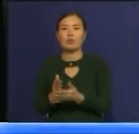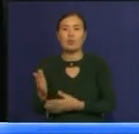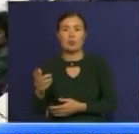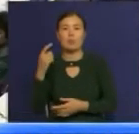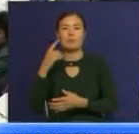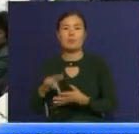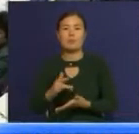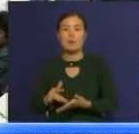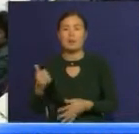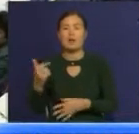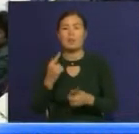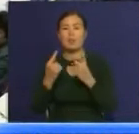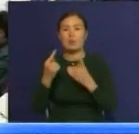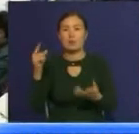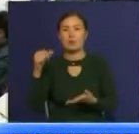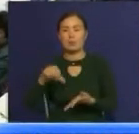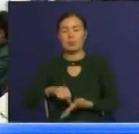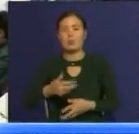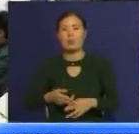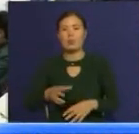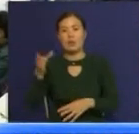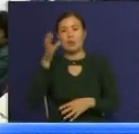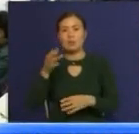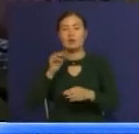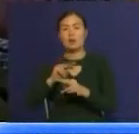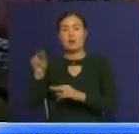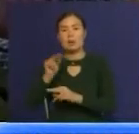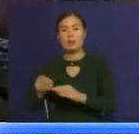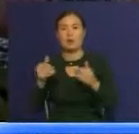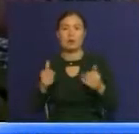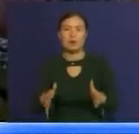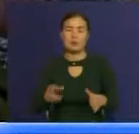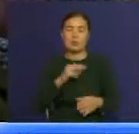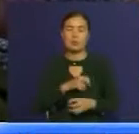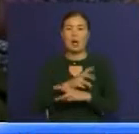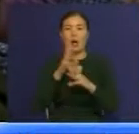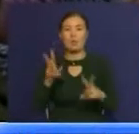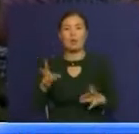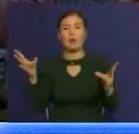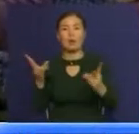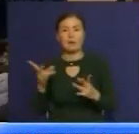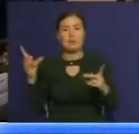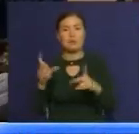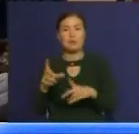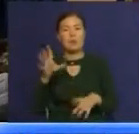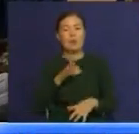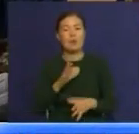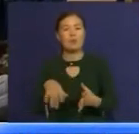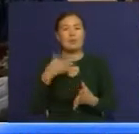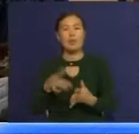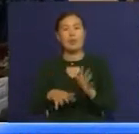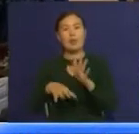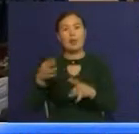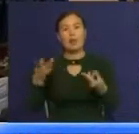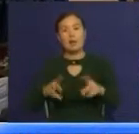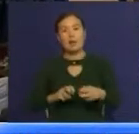есептеймін. Басқосуда қаладағы кәсіптік білім беру ұйымдарының бітіруші түлектерді жұмыспен қамту керектігі сөз болды. Қала әкімі аталған